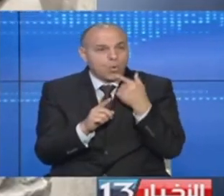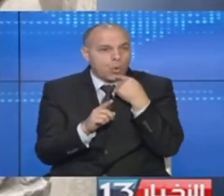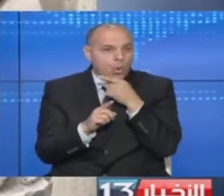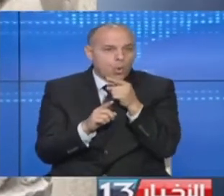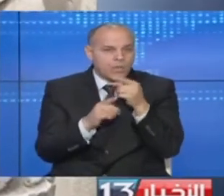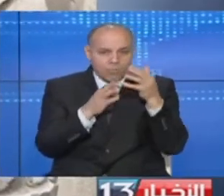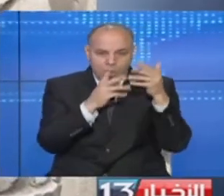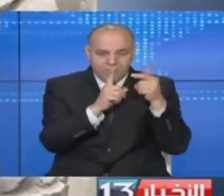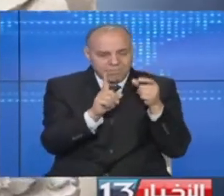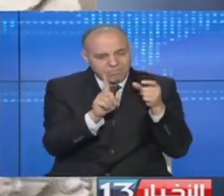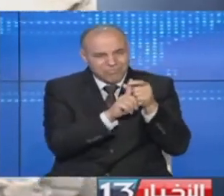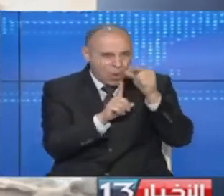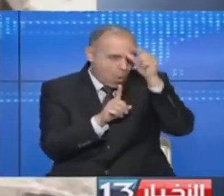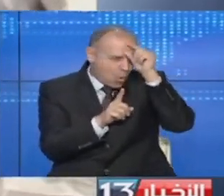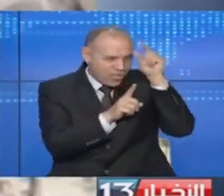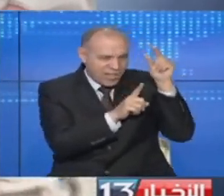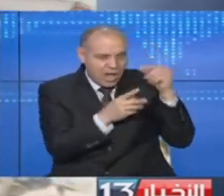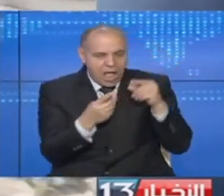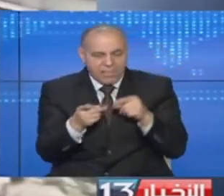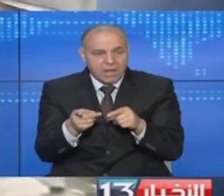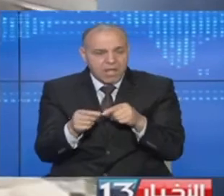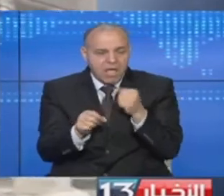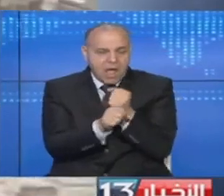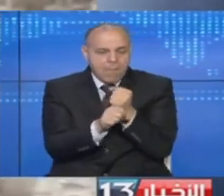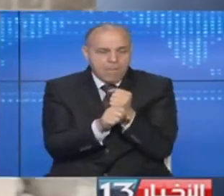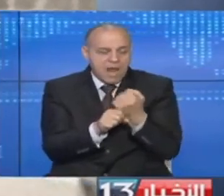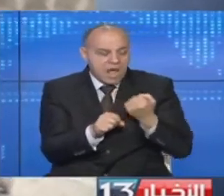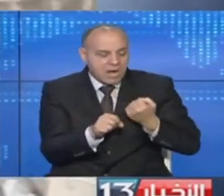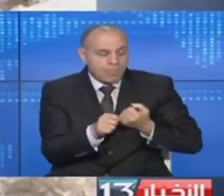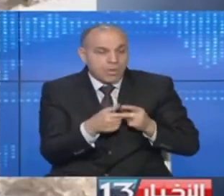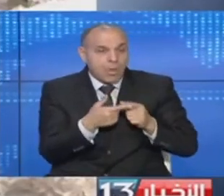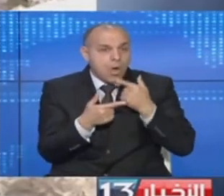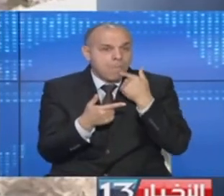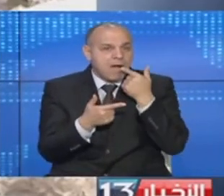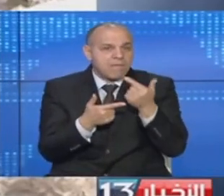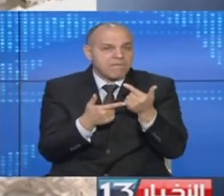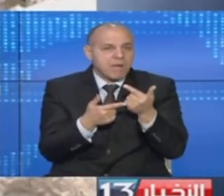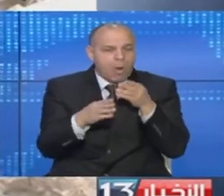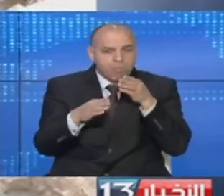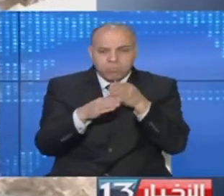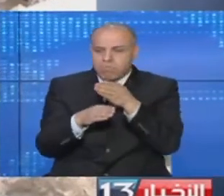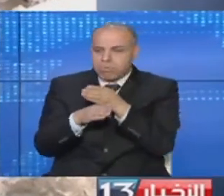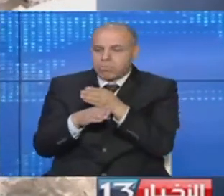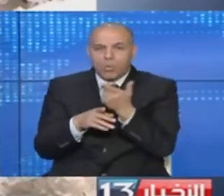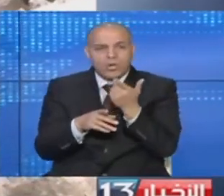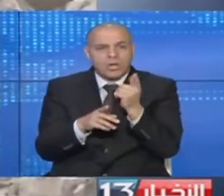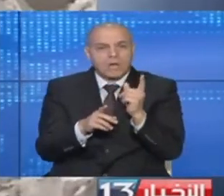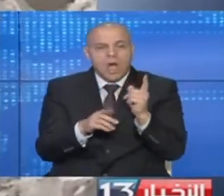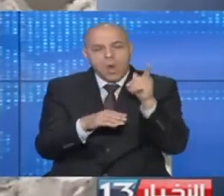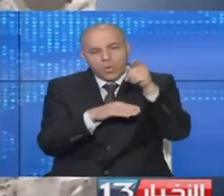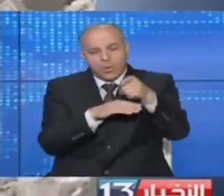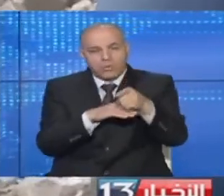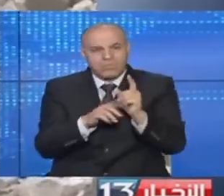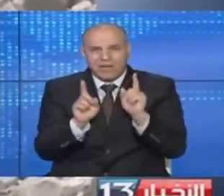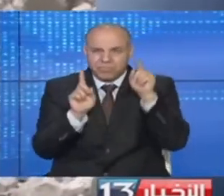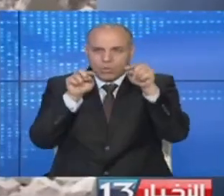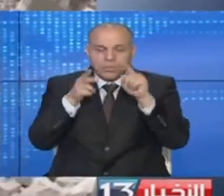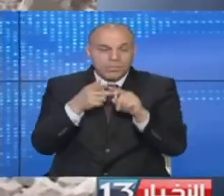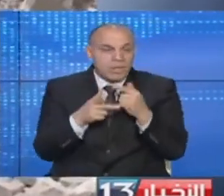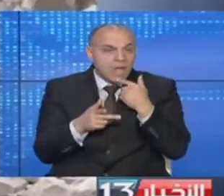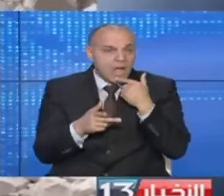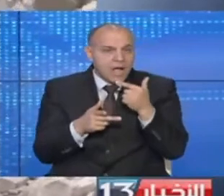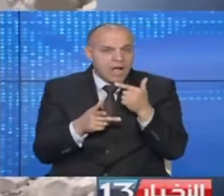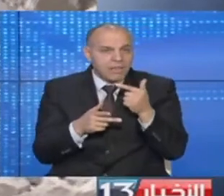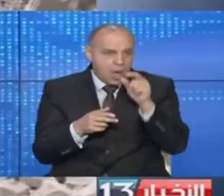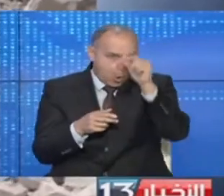اعتبره محاسبة الحوثيين على أعمالهم الإرهابية بما فيها الهجمات العابرة للحدود. من جهتهم